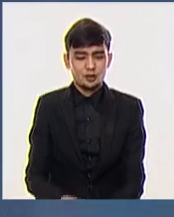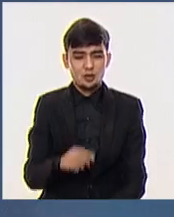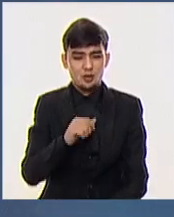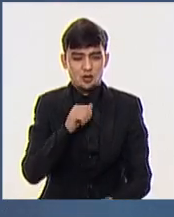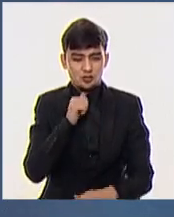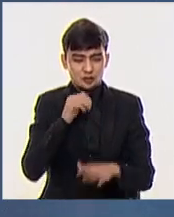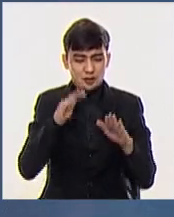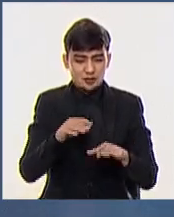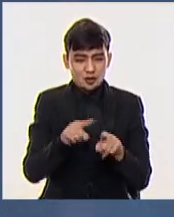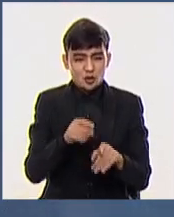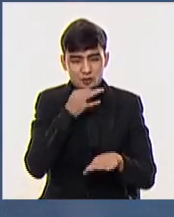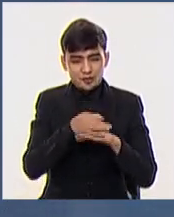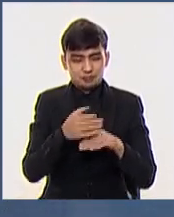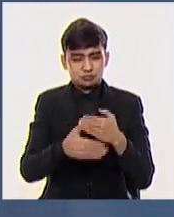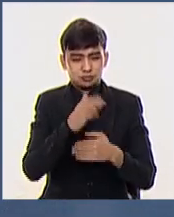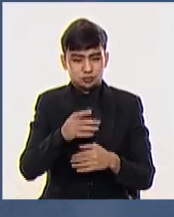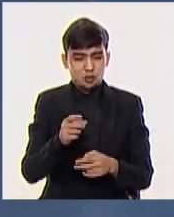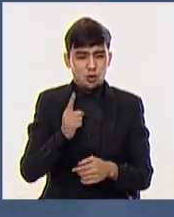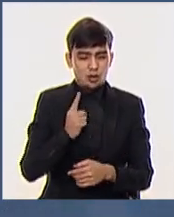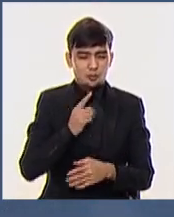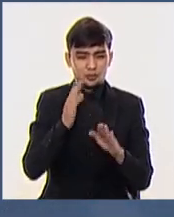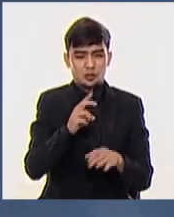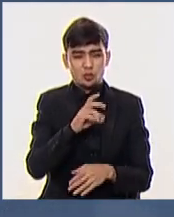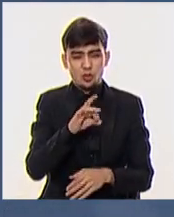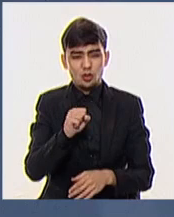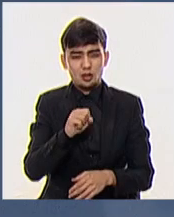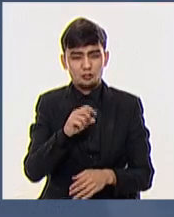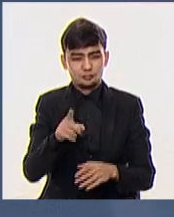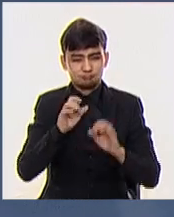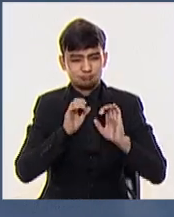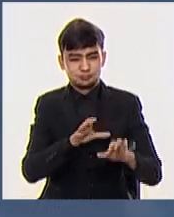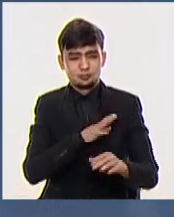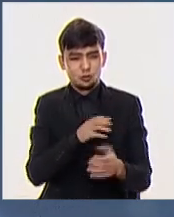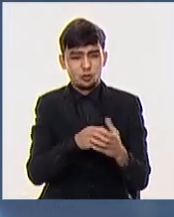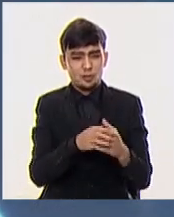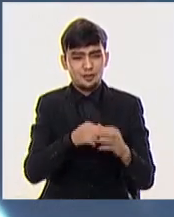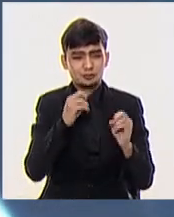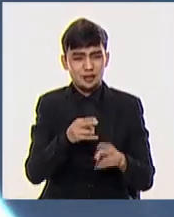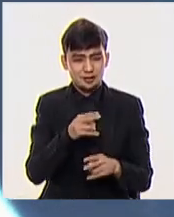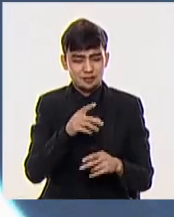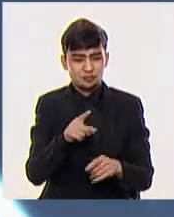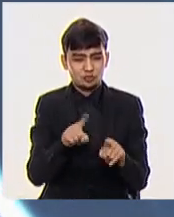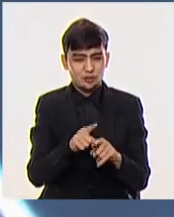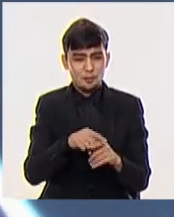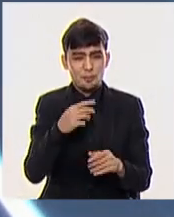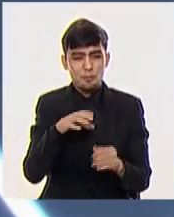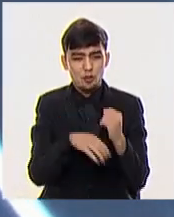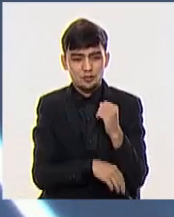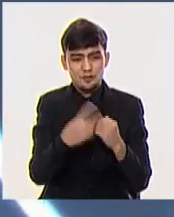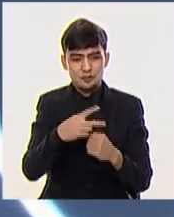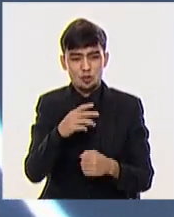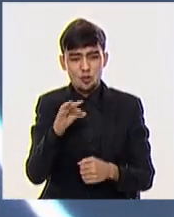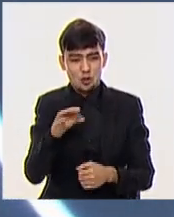В Костанае к ответственности привлекут охранников караоке-бара, вытолкавших мониторинговую группу. Несмотря на то, что после